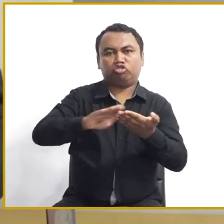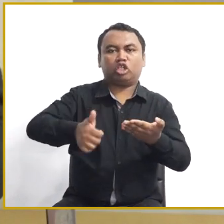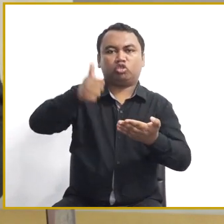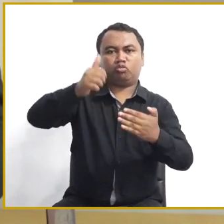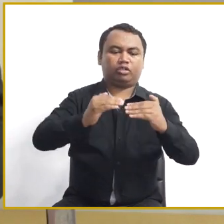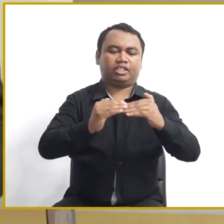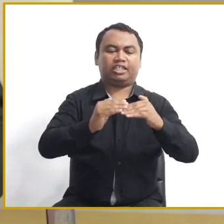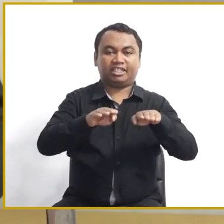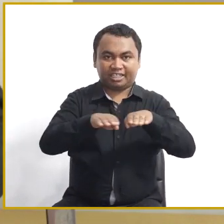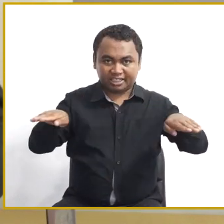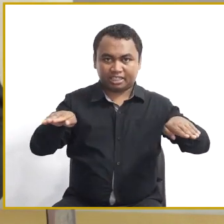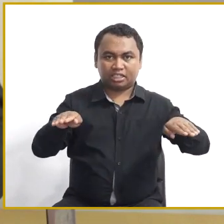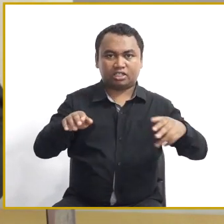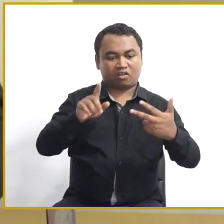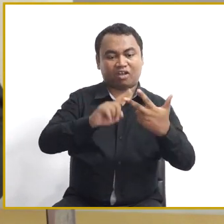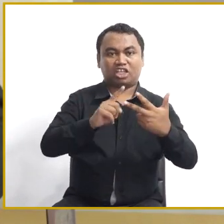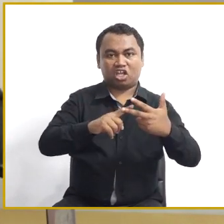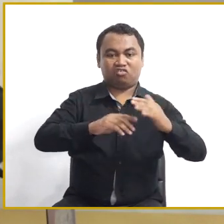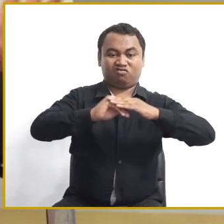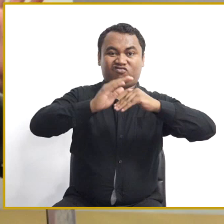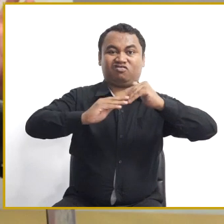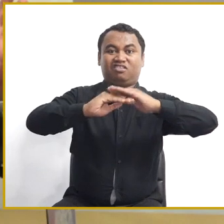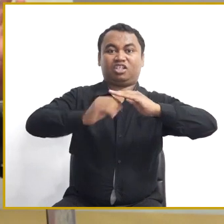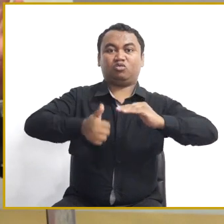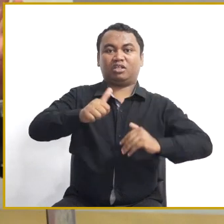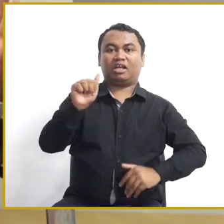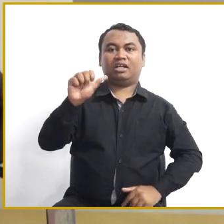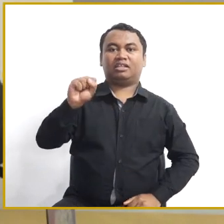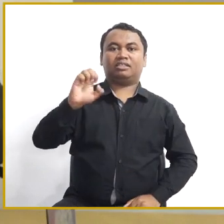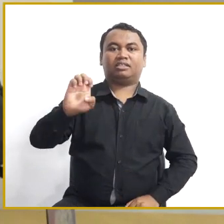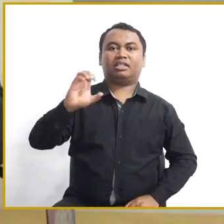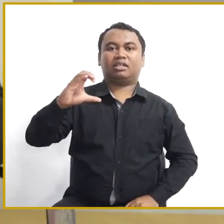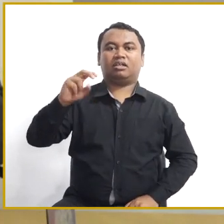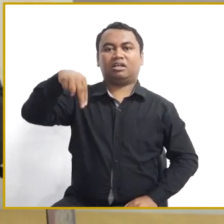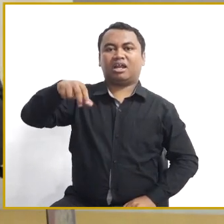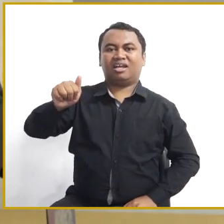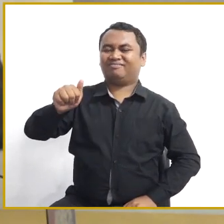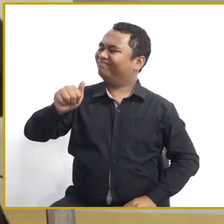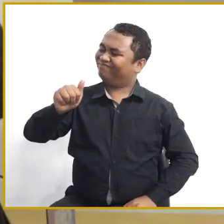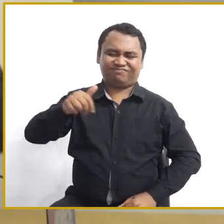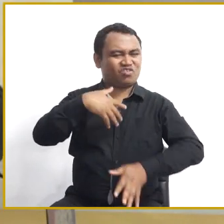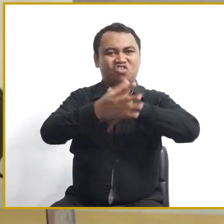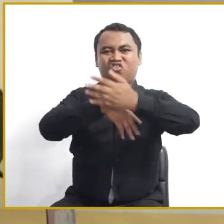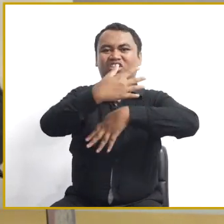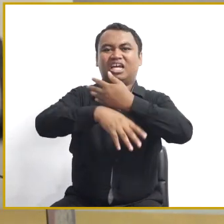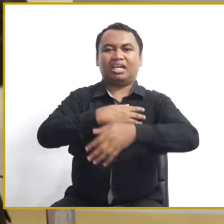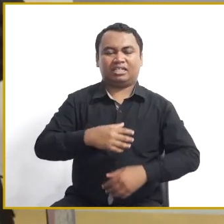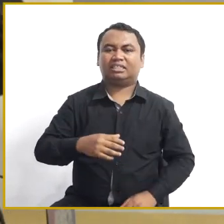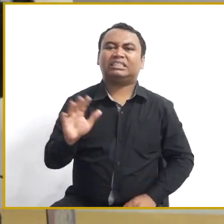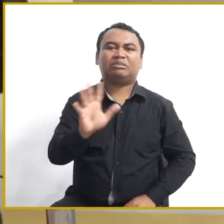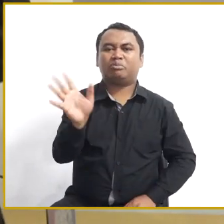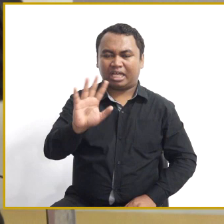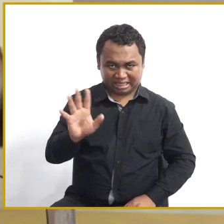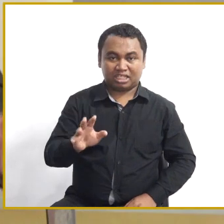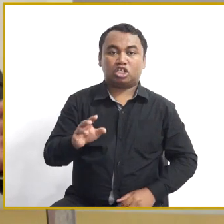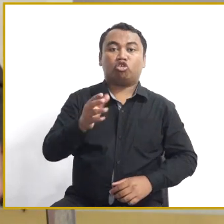dia ny asekina ny ao amboniny. Fanjevo be zany zafady amin'ny fitenena. Zay tompon'ny tany amiko ny tompon'ny